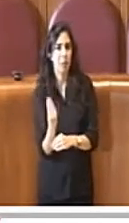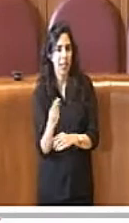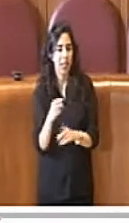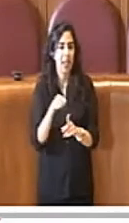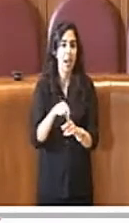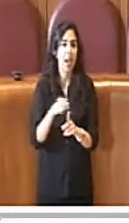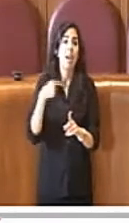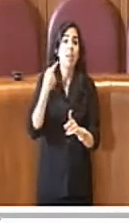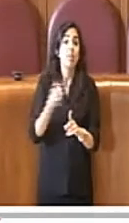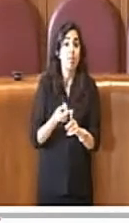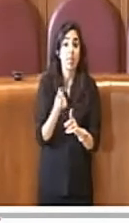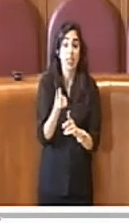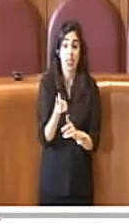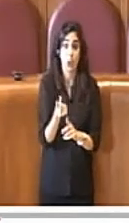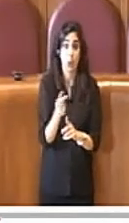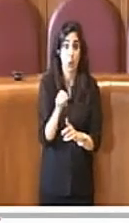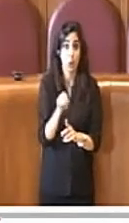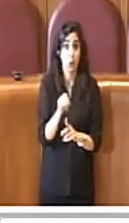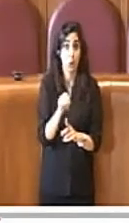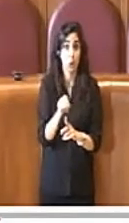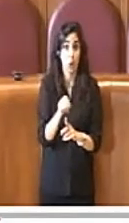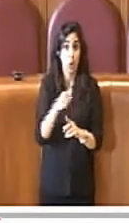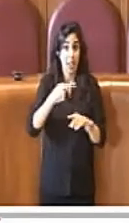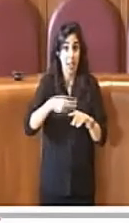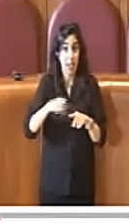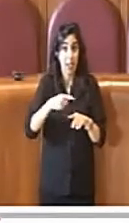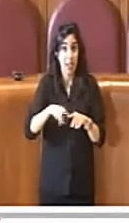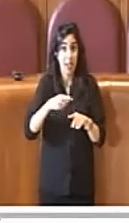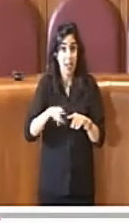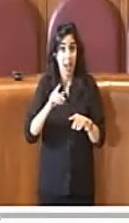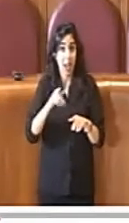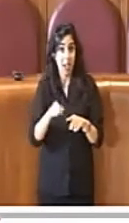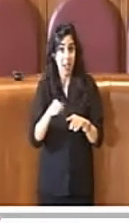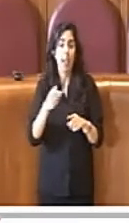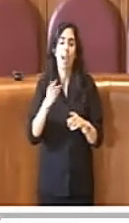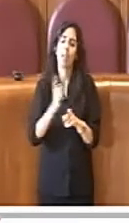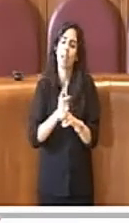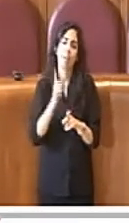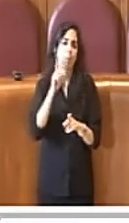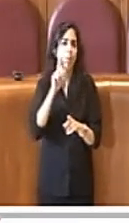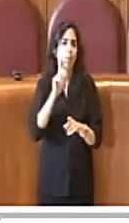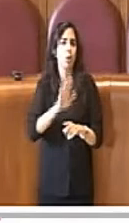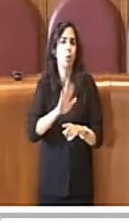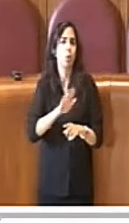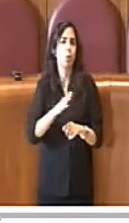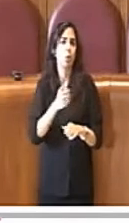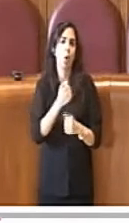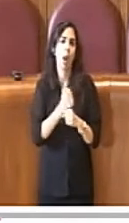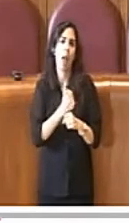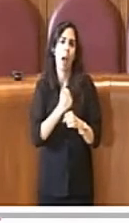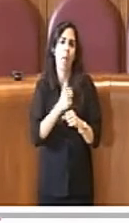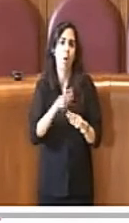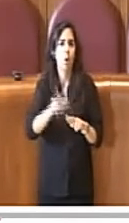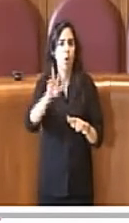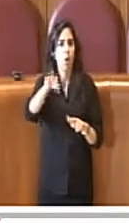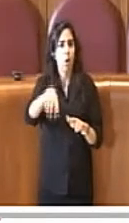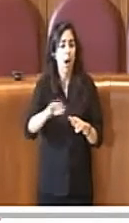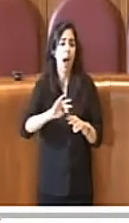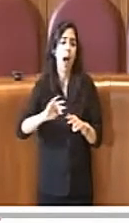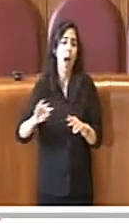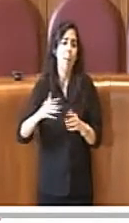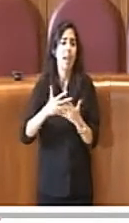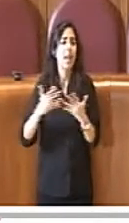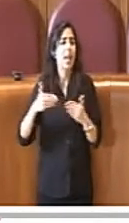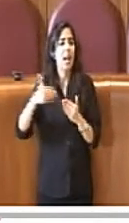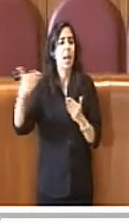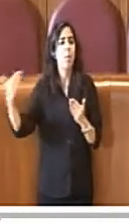dei dovuti canoni, continueranno ad essere di competenza municipale, ad eccezione dell'impianto di Via Grande Muraglia, che è il centro federale